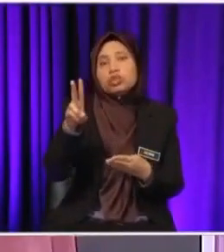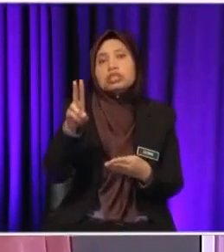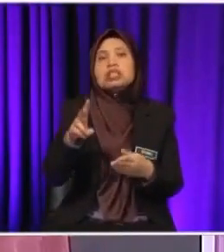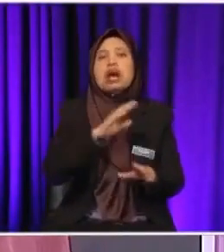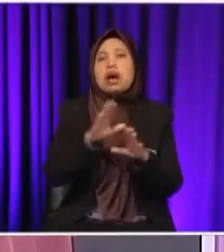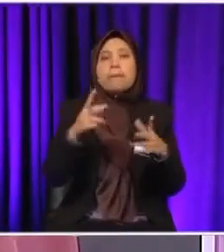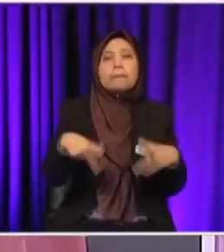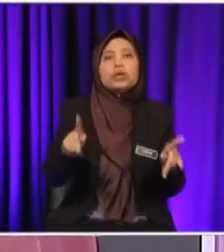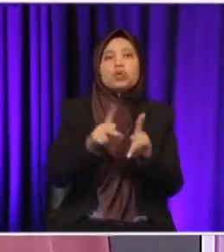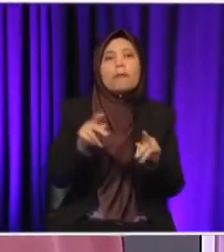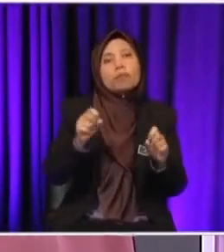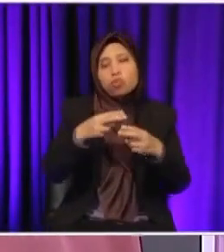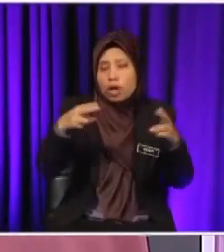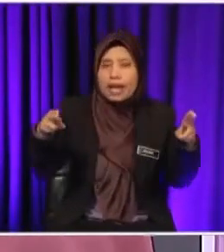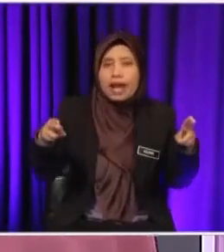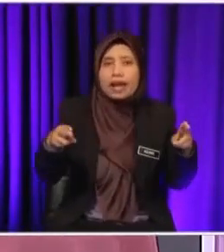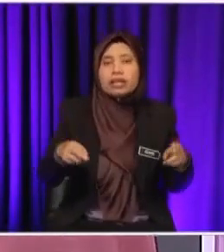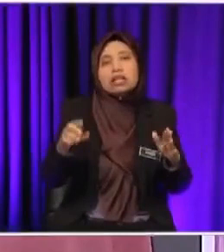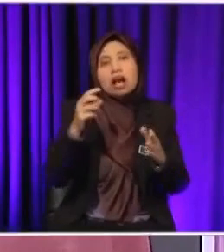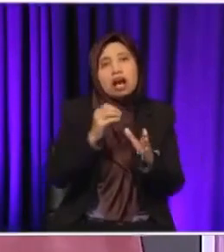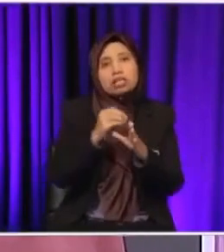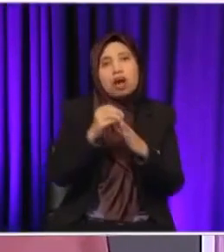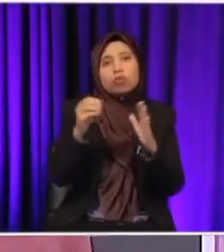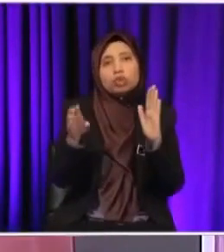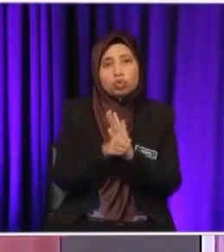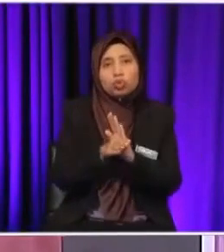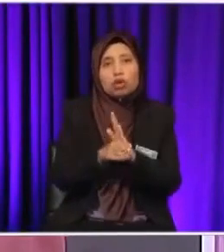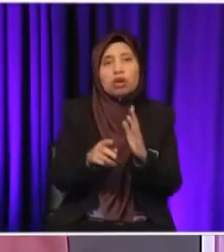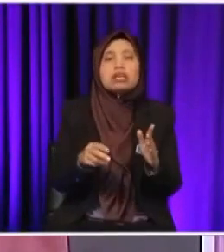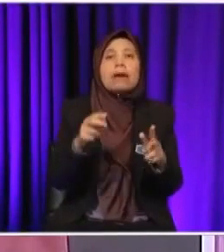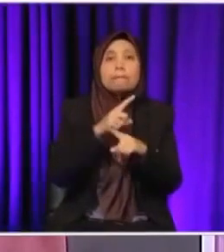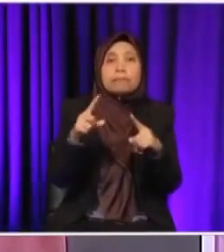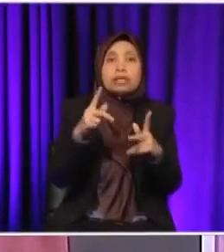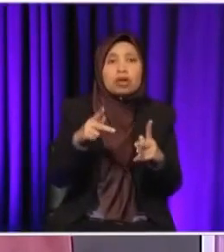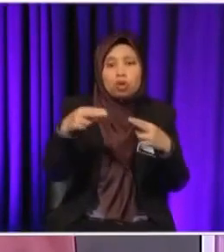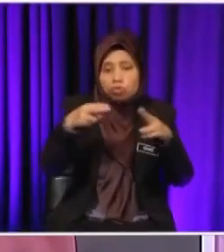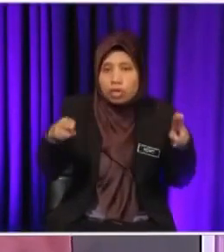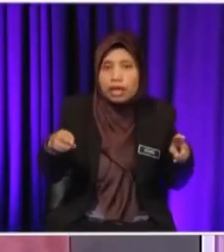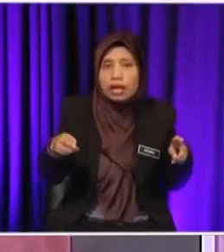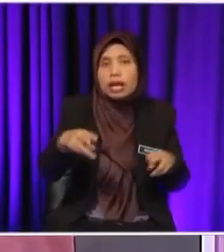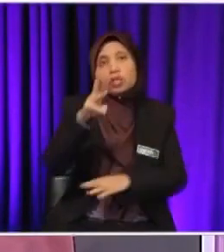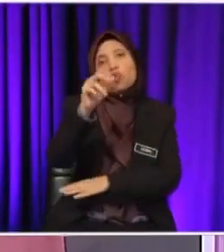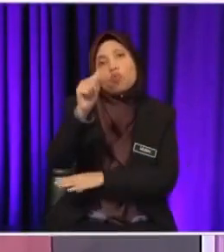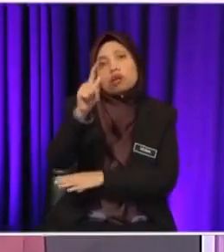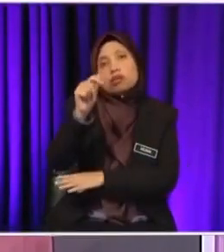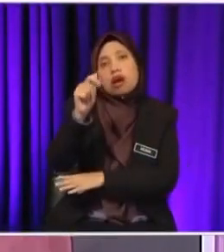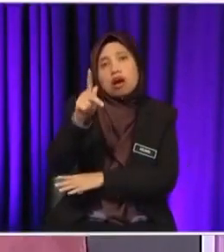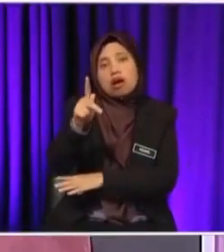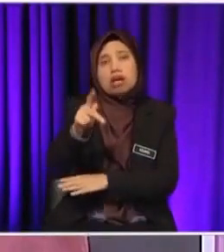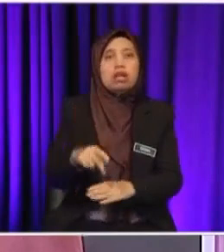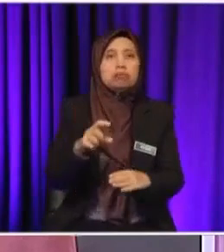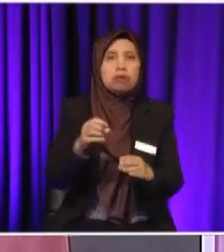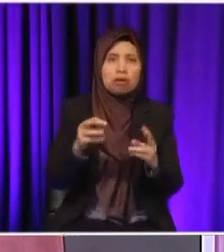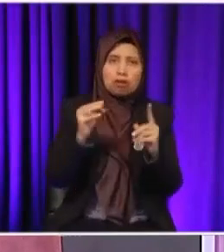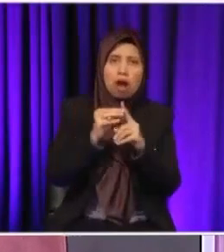perlu ada huraian ataupun contoh. Sekiranya huraikan watak dan perwatakan, bila kita lihat markah dia